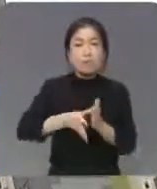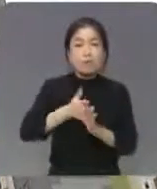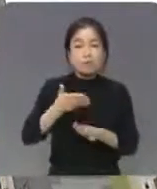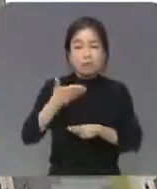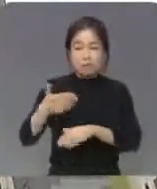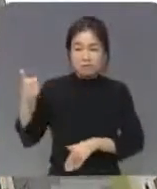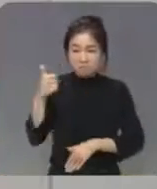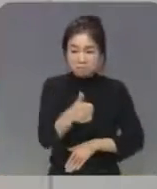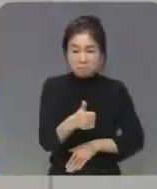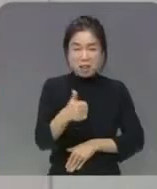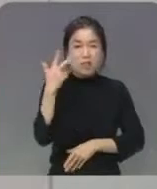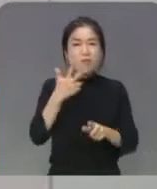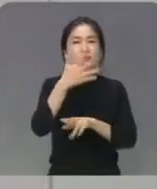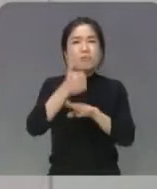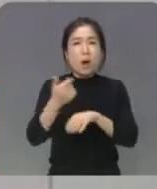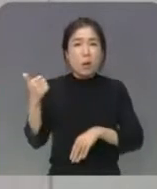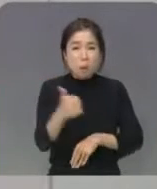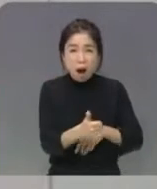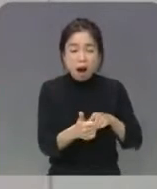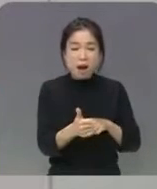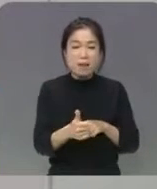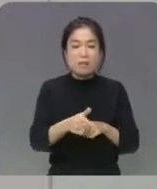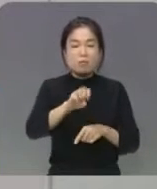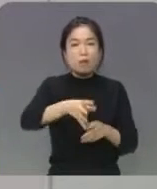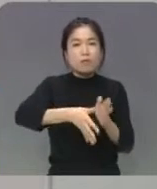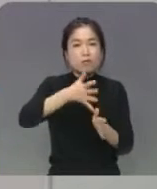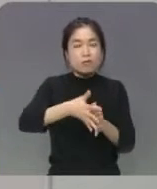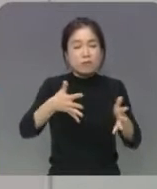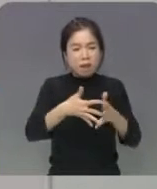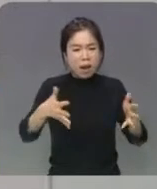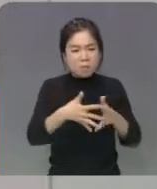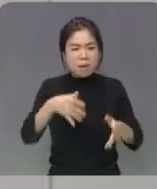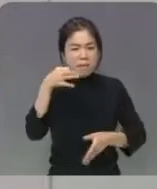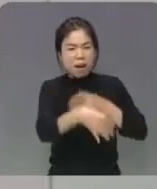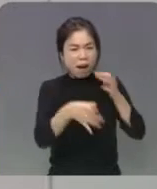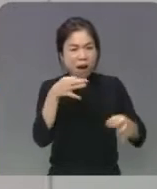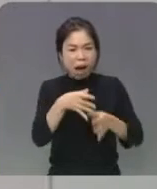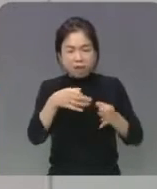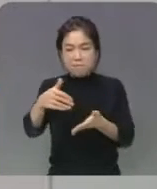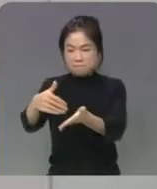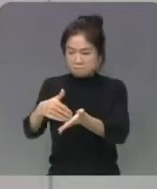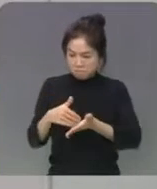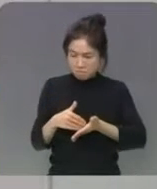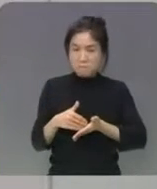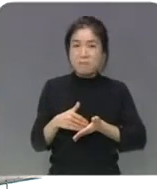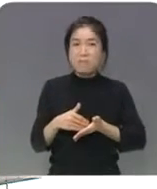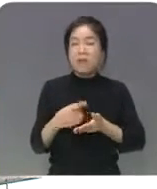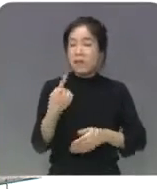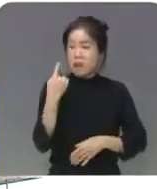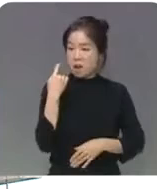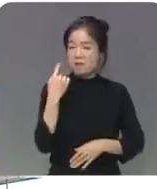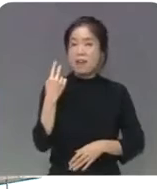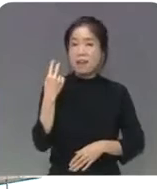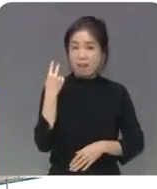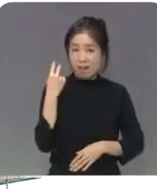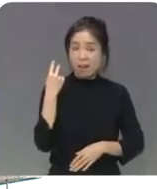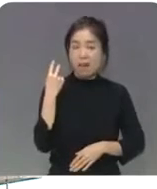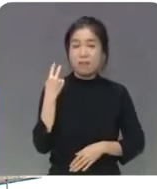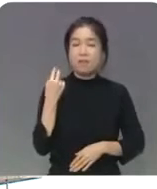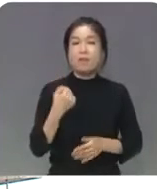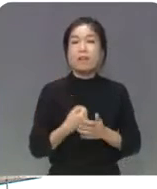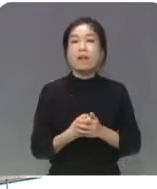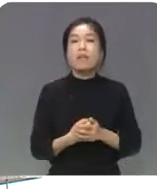외지인들이 주로 주말을 이용해서 광교 신 의 부동산을 집중 매수 한다는 재벌을 입수하고 주마 링크 제와 어제도